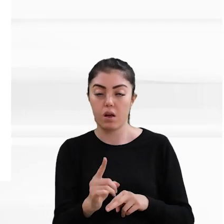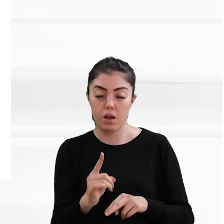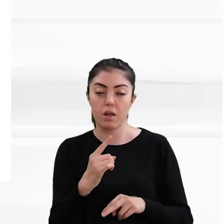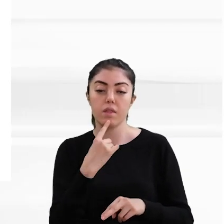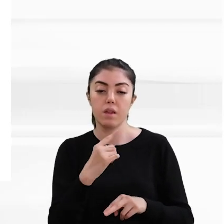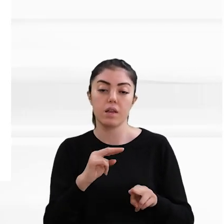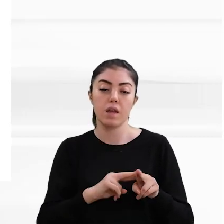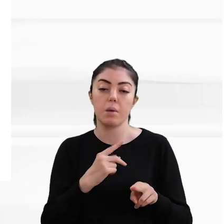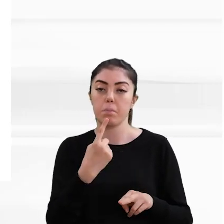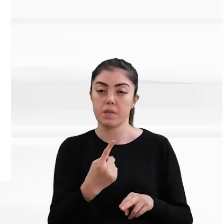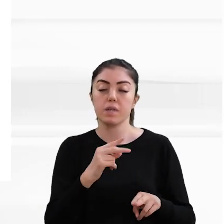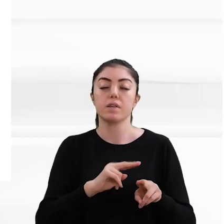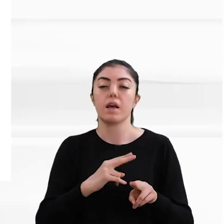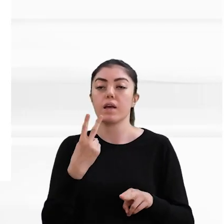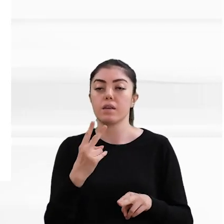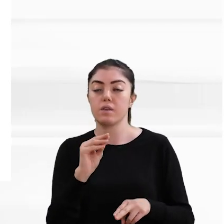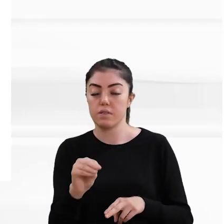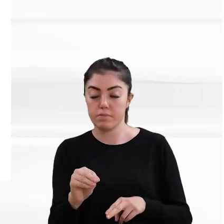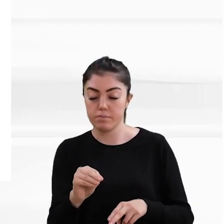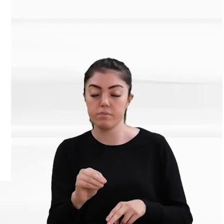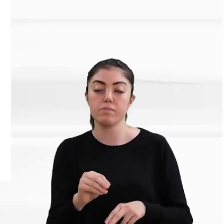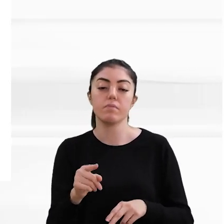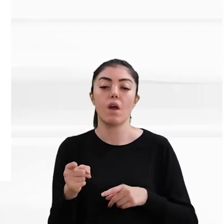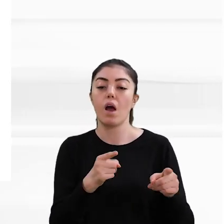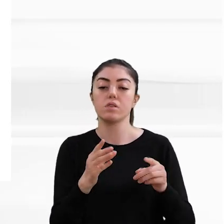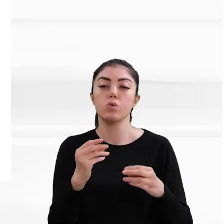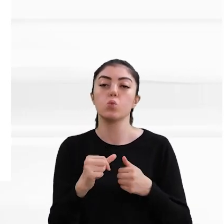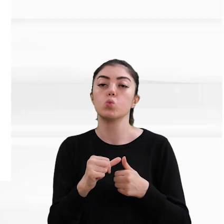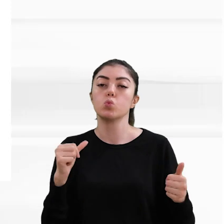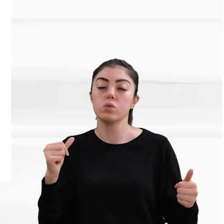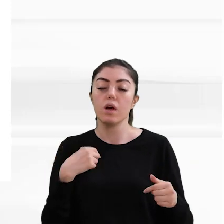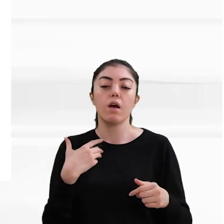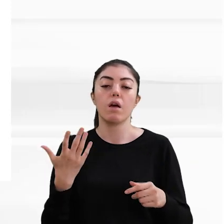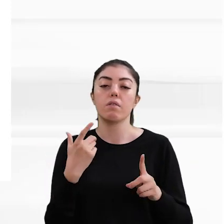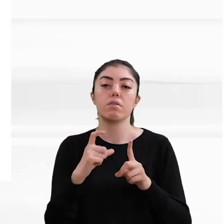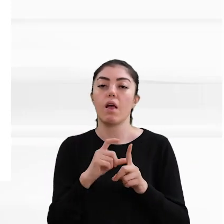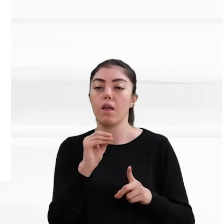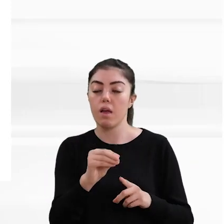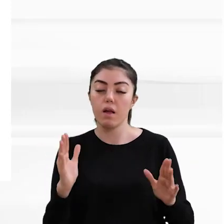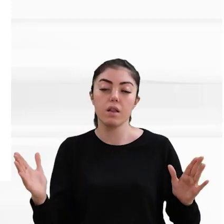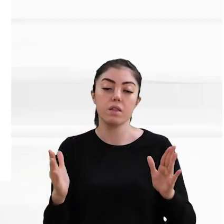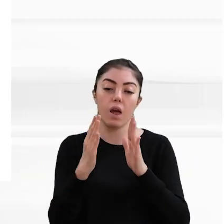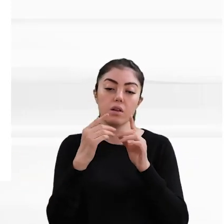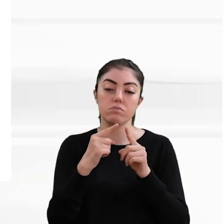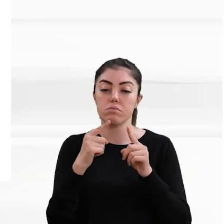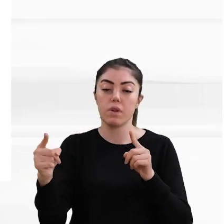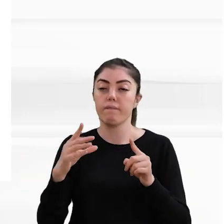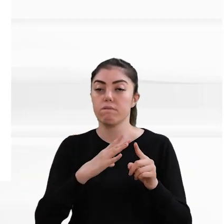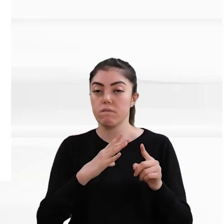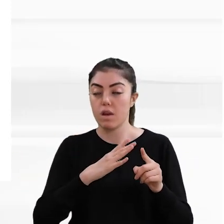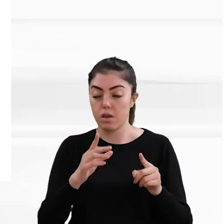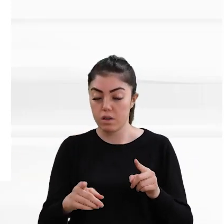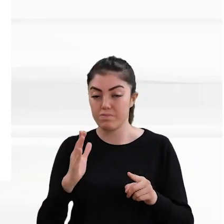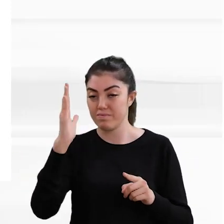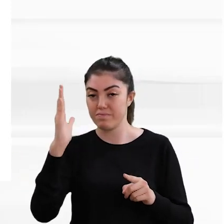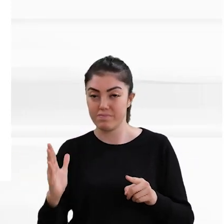şekilde. Şurası K1 kaynağımız, bu da K2 kaynağımız olsun. Kaynaklar arasındaki uzaklığa D diyelim.